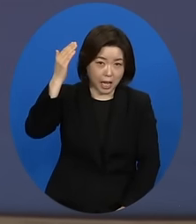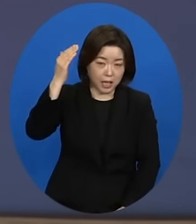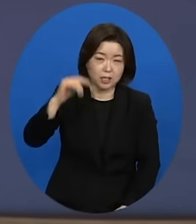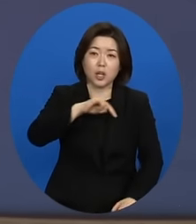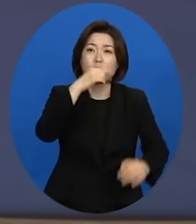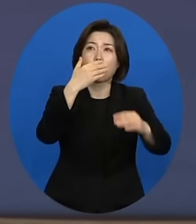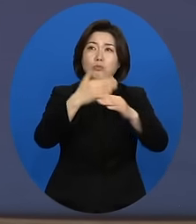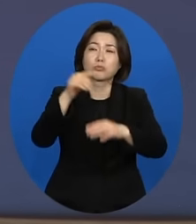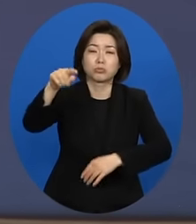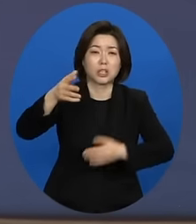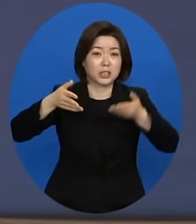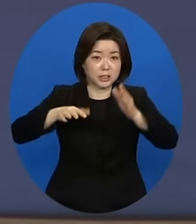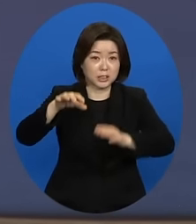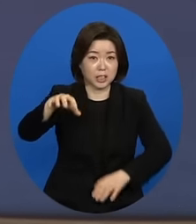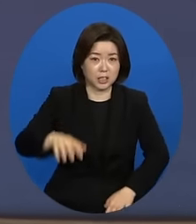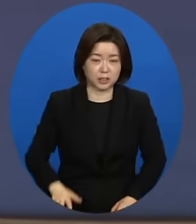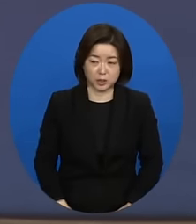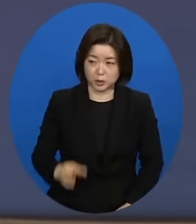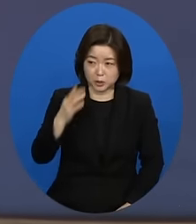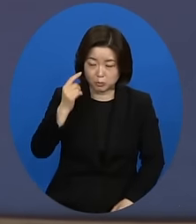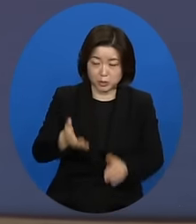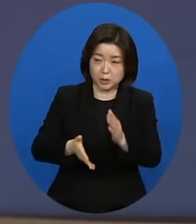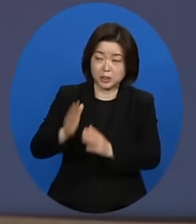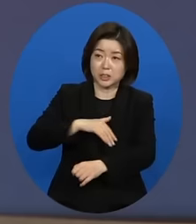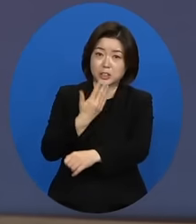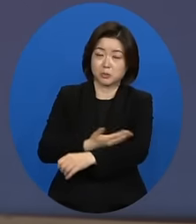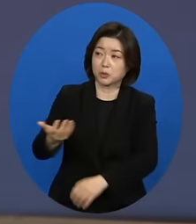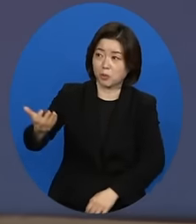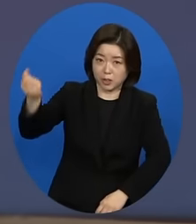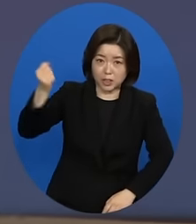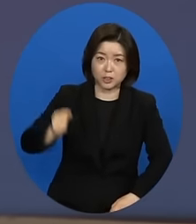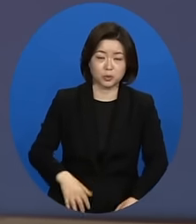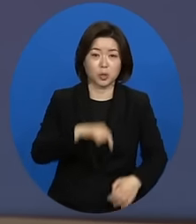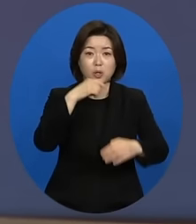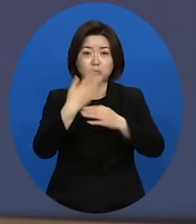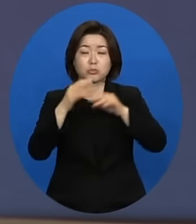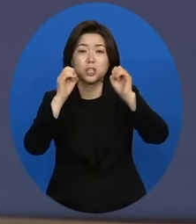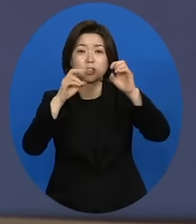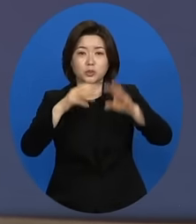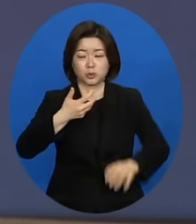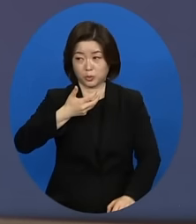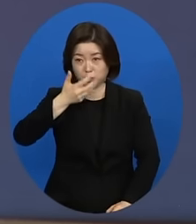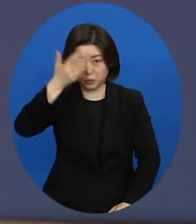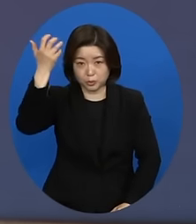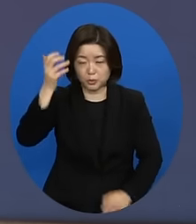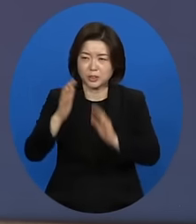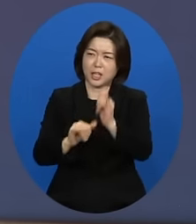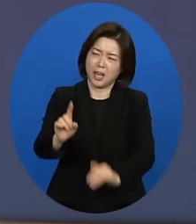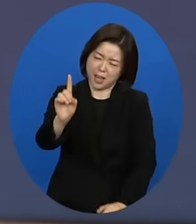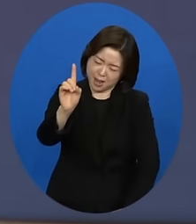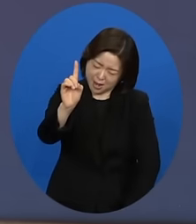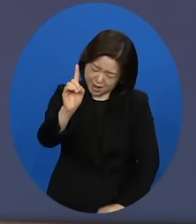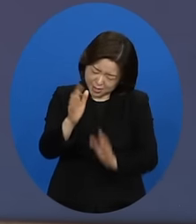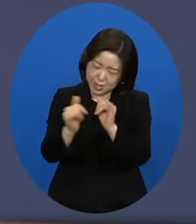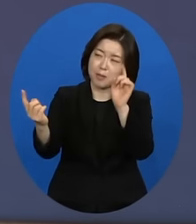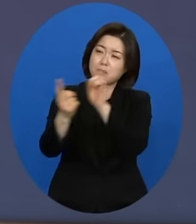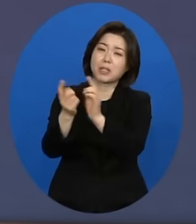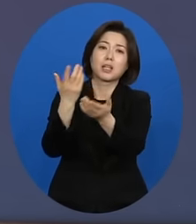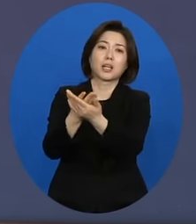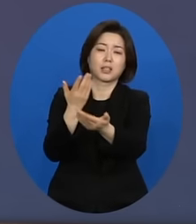북한에서 태어나서 미국 시민권 가지고 북한 선교를 꿈꾸고 있는 사람 한 사람 만나게